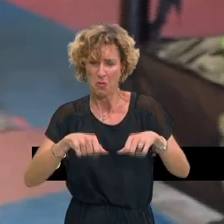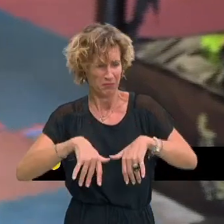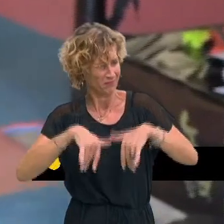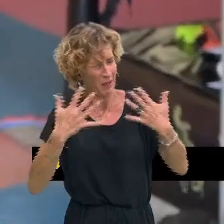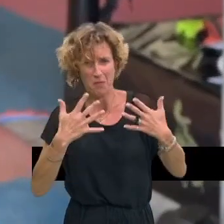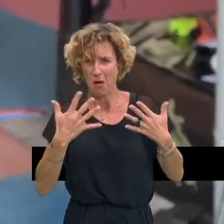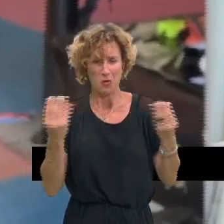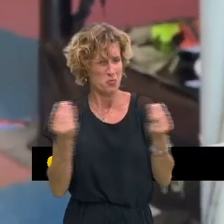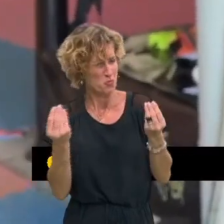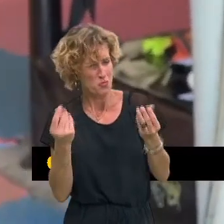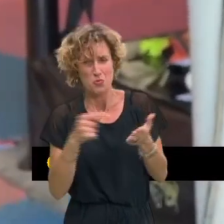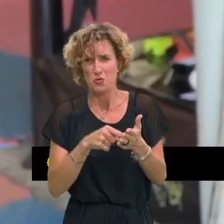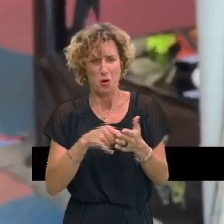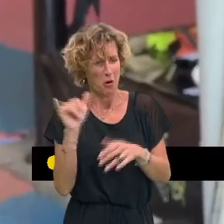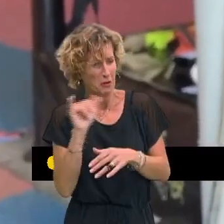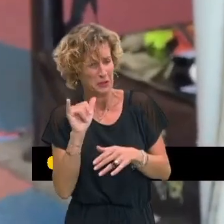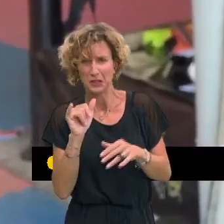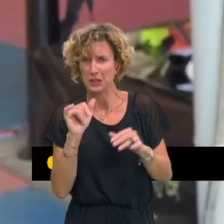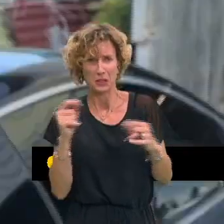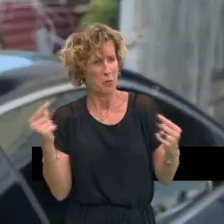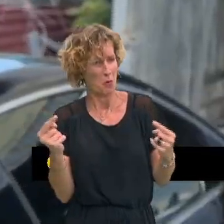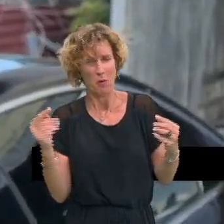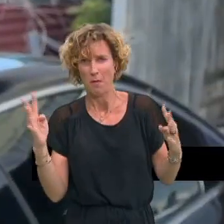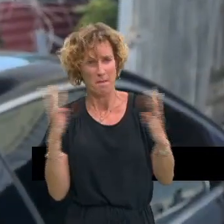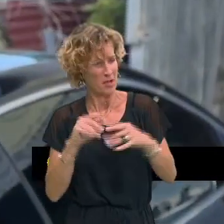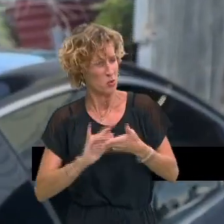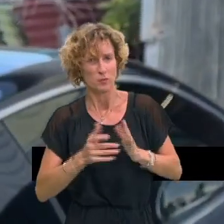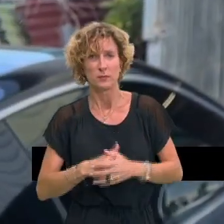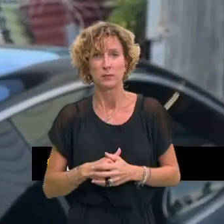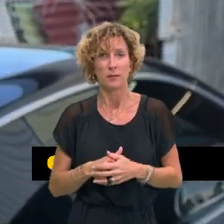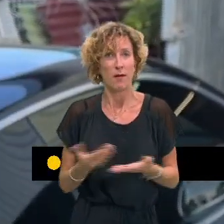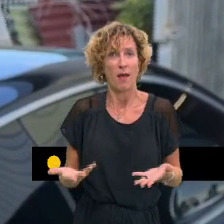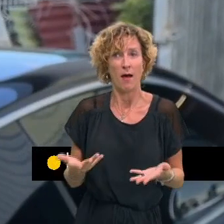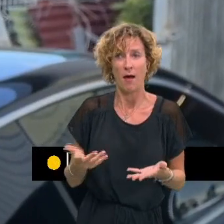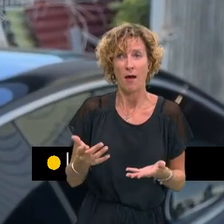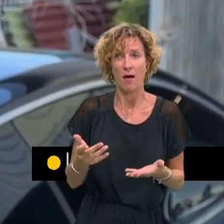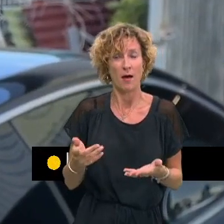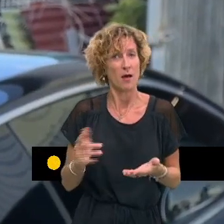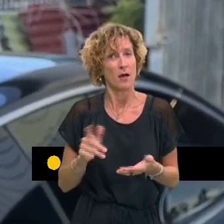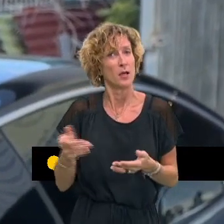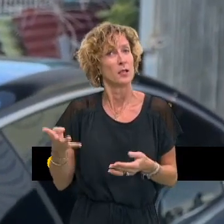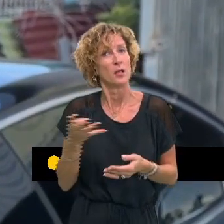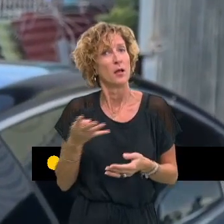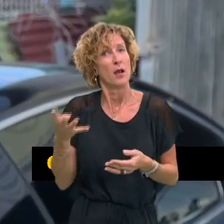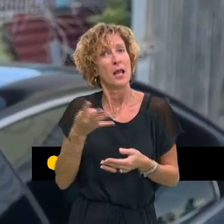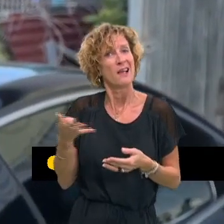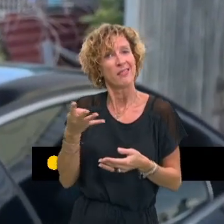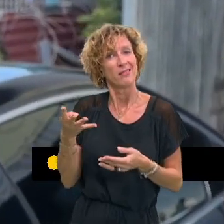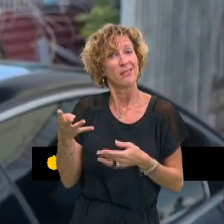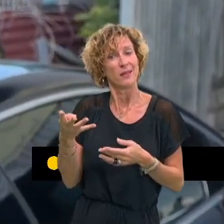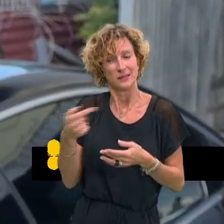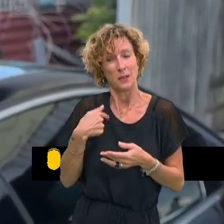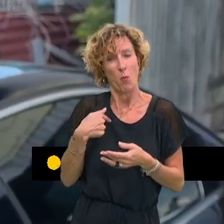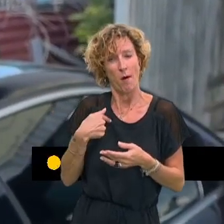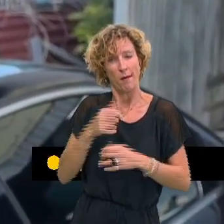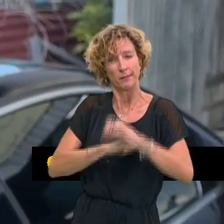n'importe quand, et sur n'importe quel territoire, on va dire. Là, tout le bon combattant engagé, c'est moi-même là, choisi la sélection, ça